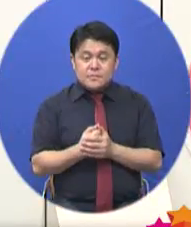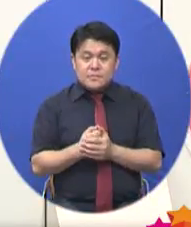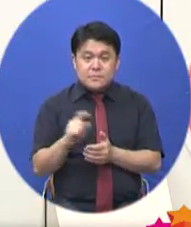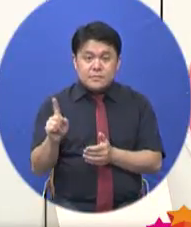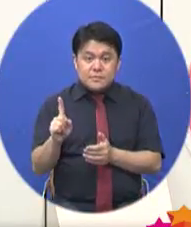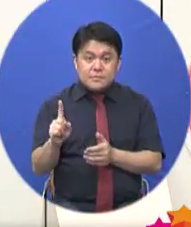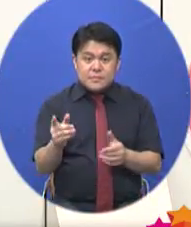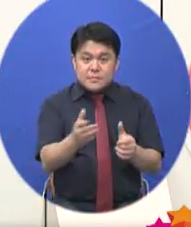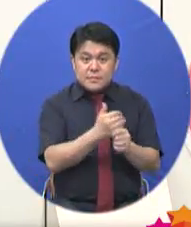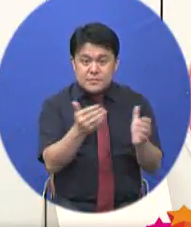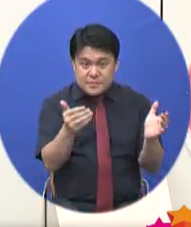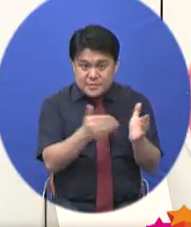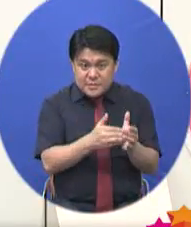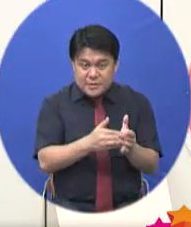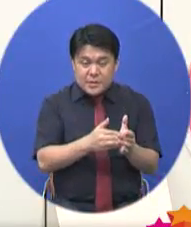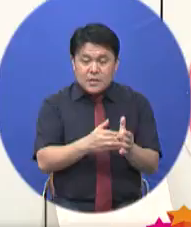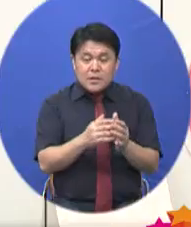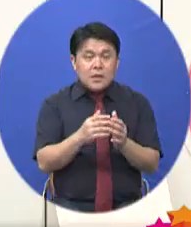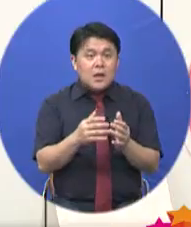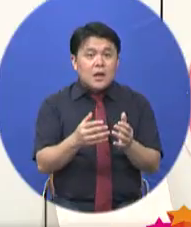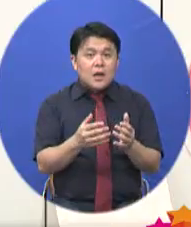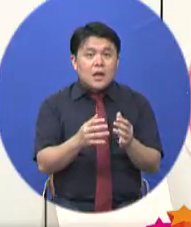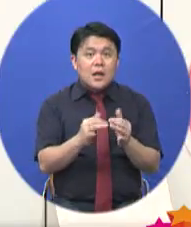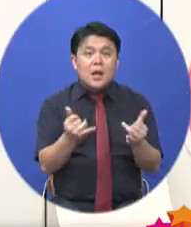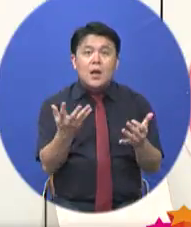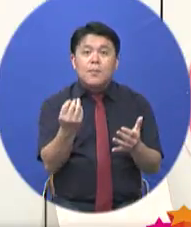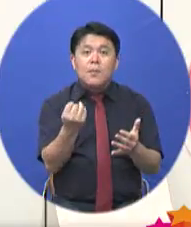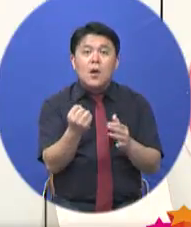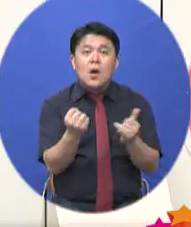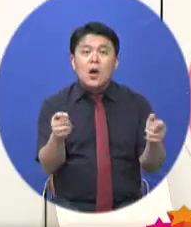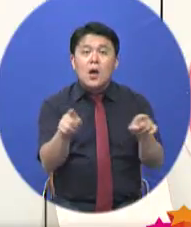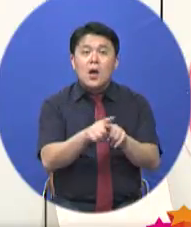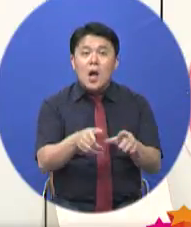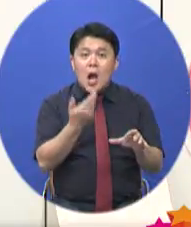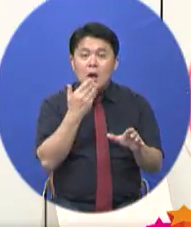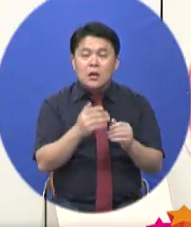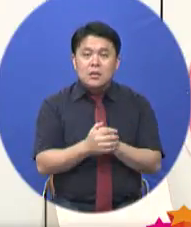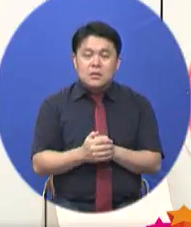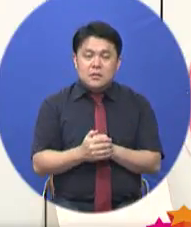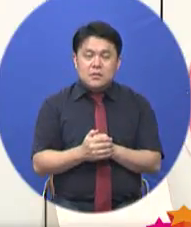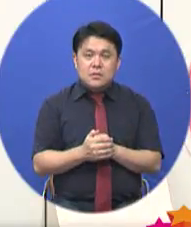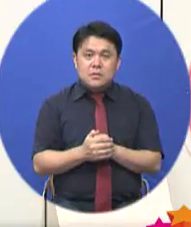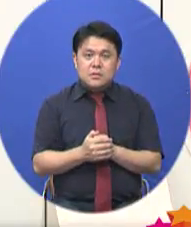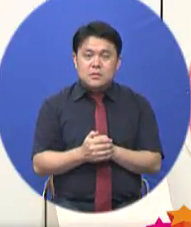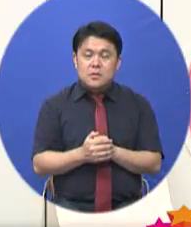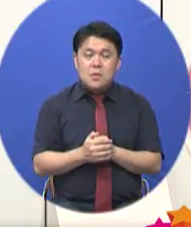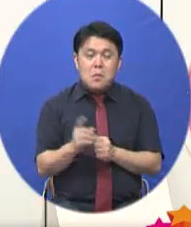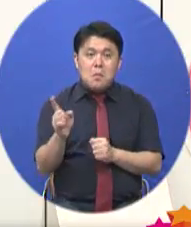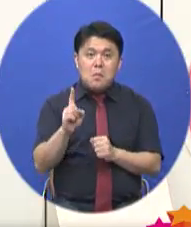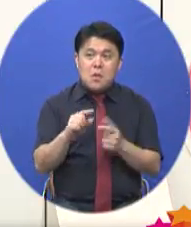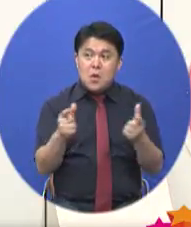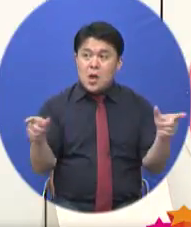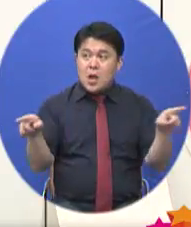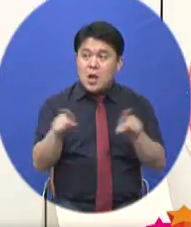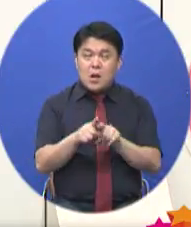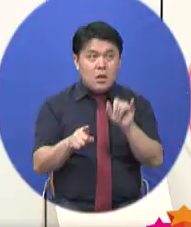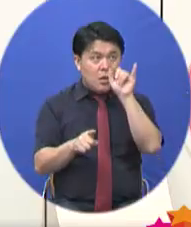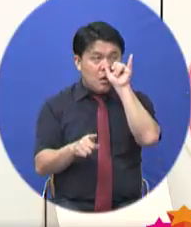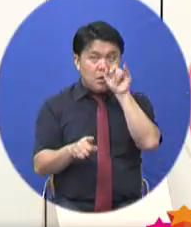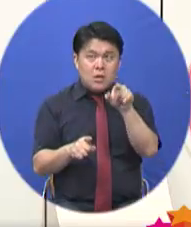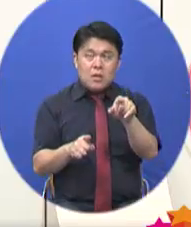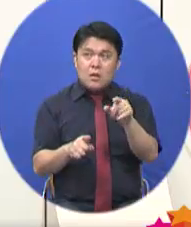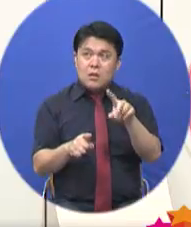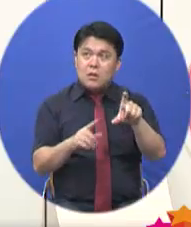그 잡으셔가지고 몇 분이서 드셨어요? 아니 그러면 거기서 우선 거기서 여러 사람들